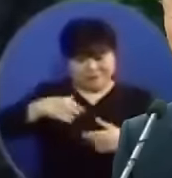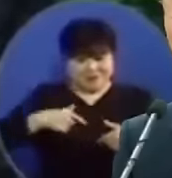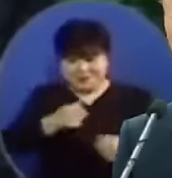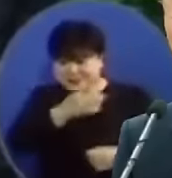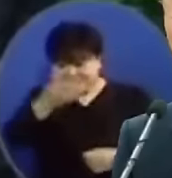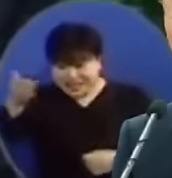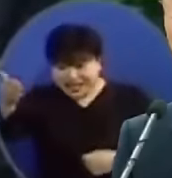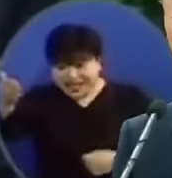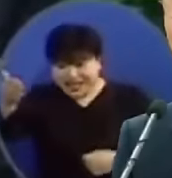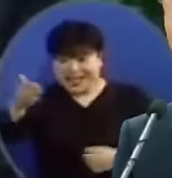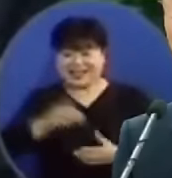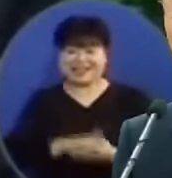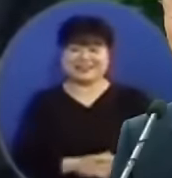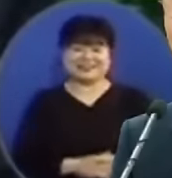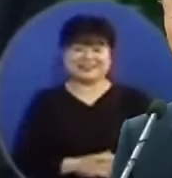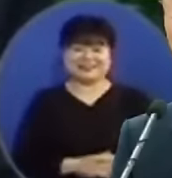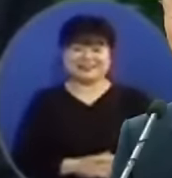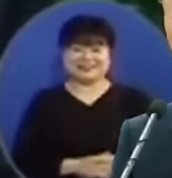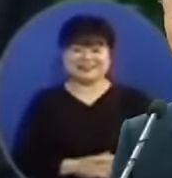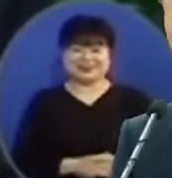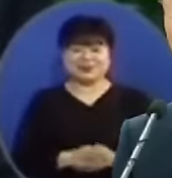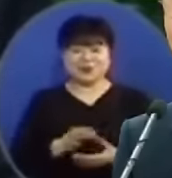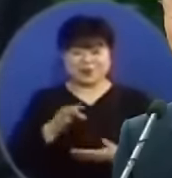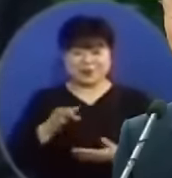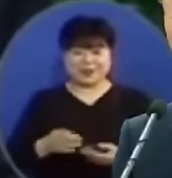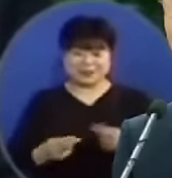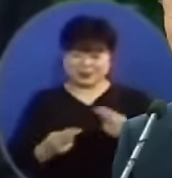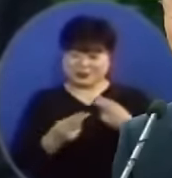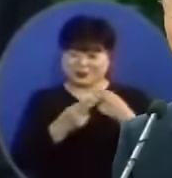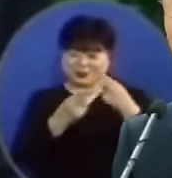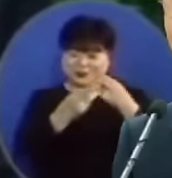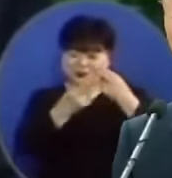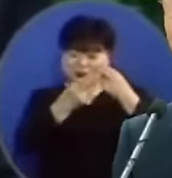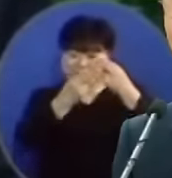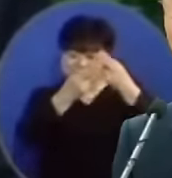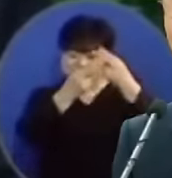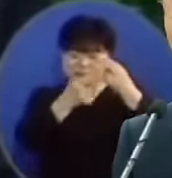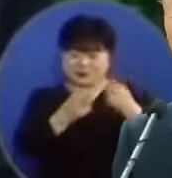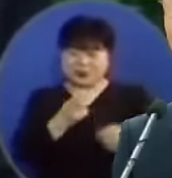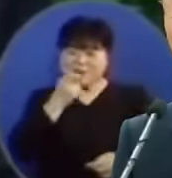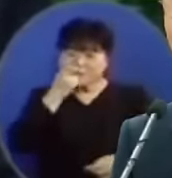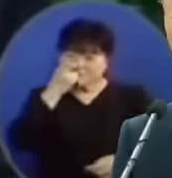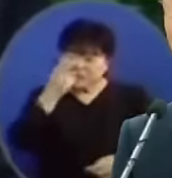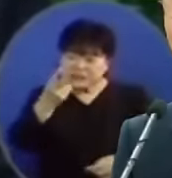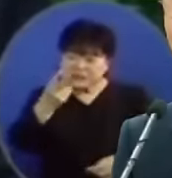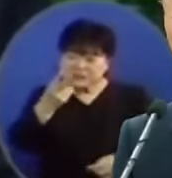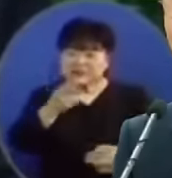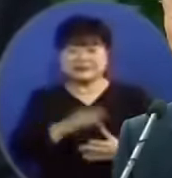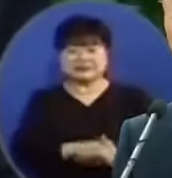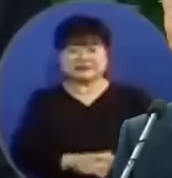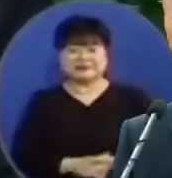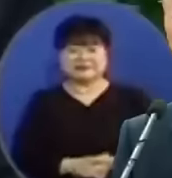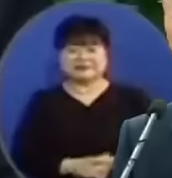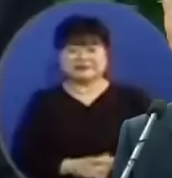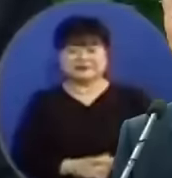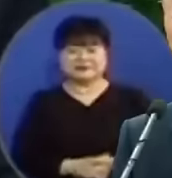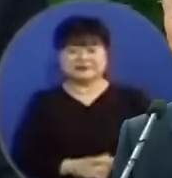기쁘겠지. 돈을 많이 모아놓으면 돈은 퇴비와 같이 썩어져서 냄새가 나는 것입니다.